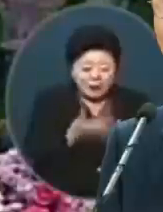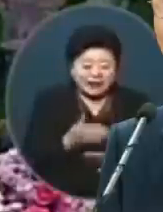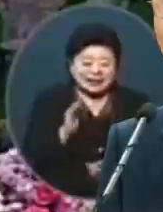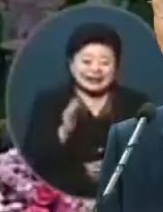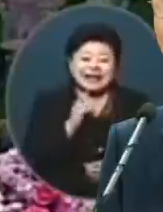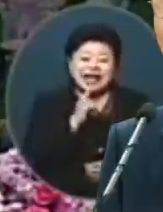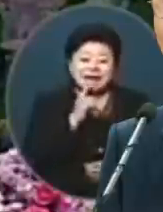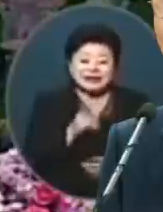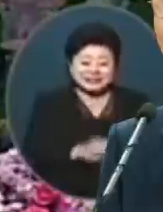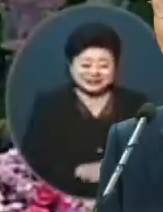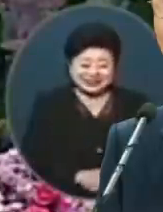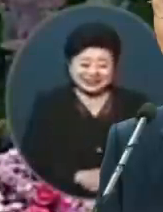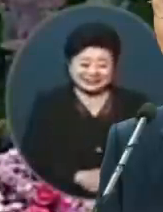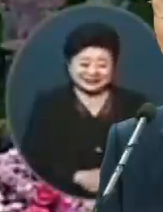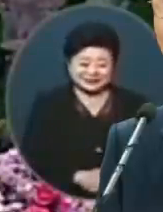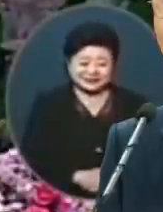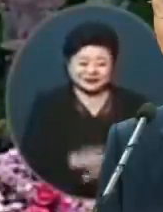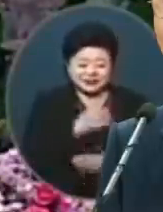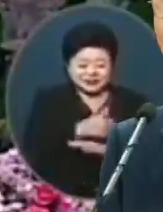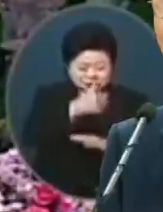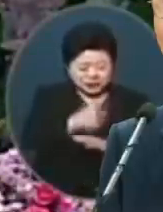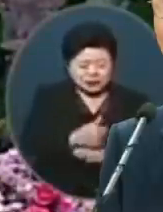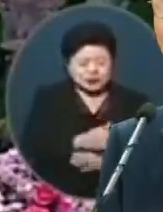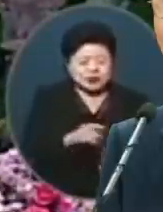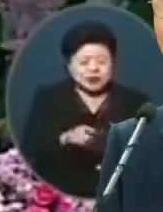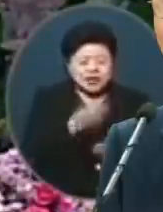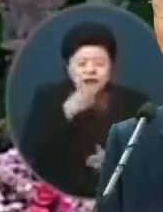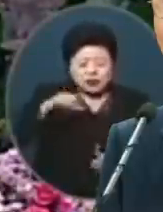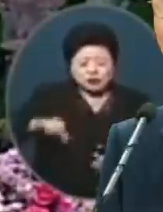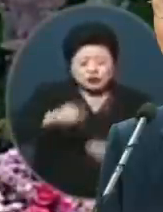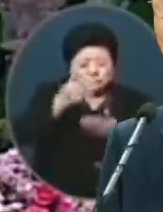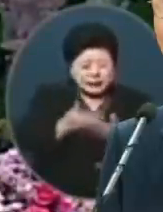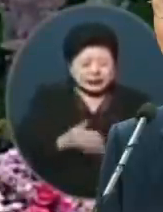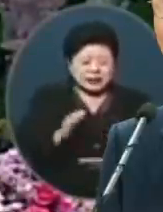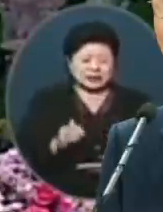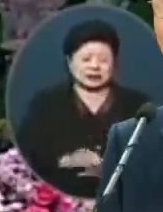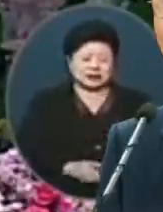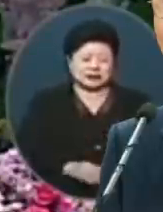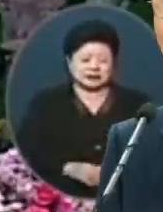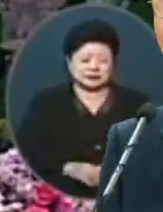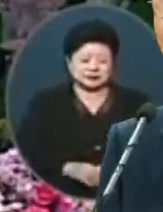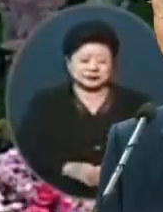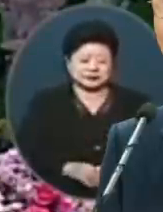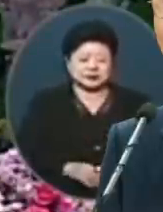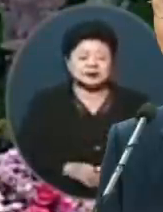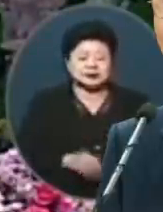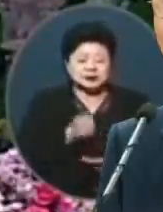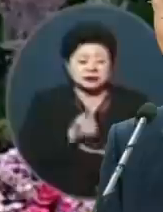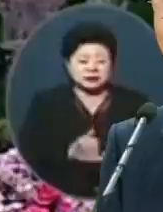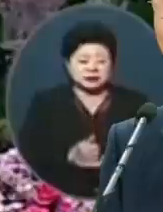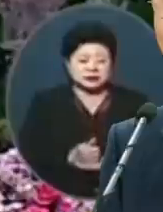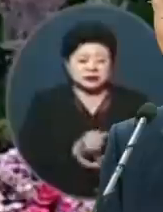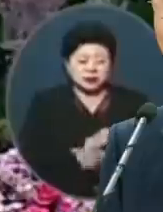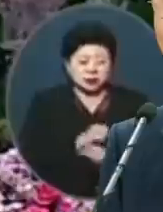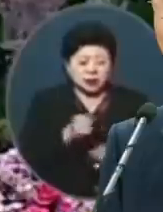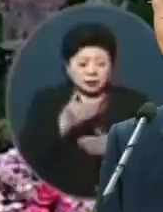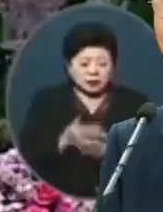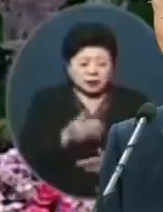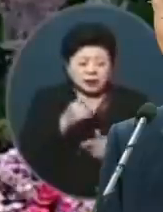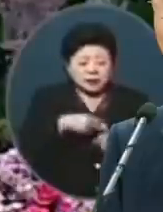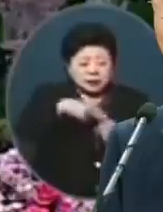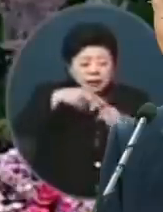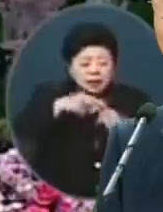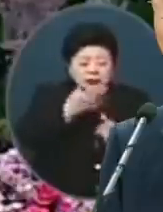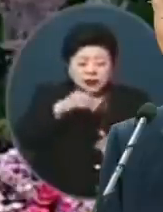말씀한 것입니다. 그리스도께서 우리를 위하여 저주를 바른받으사 율법의 저주에서 우리를 속량하였으니 기록된 바 나무에 달린